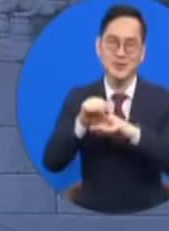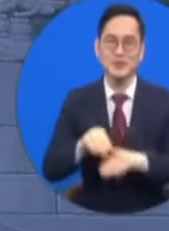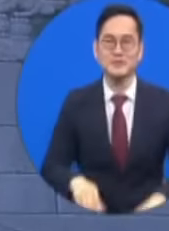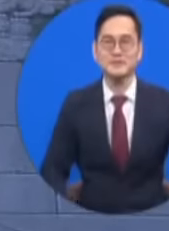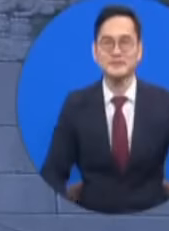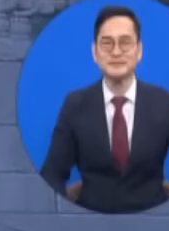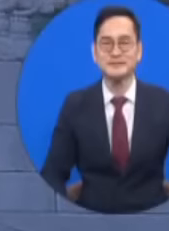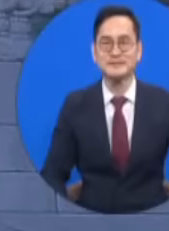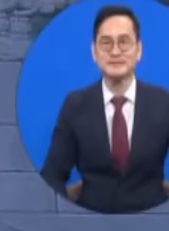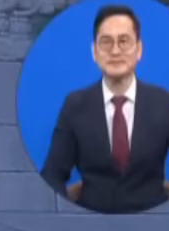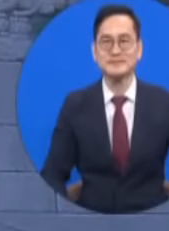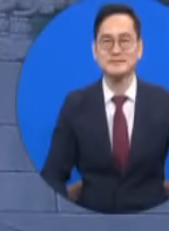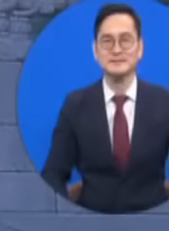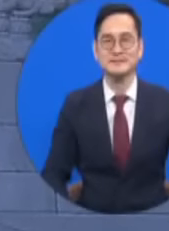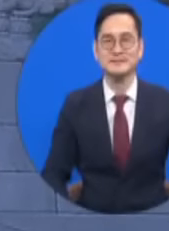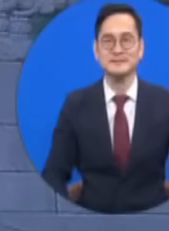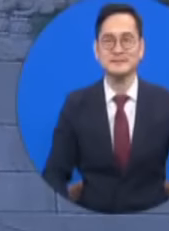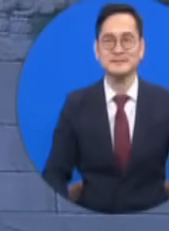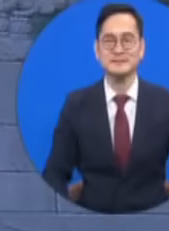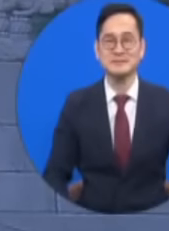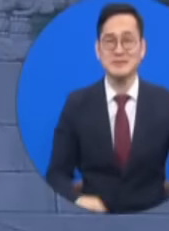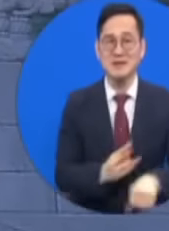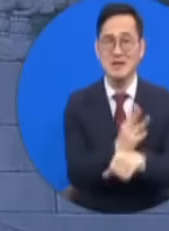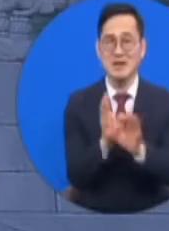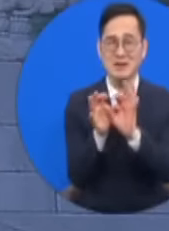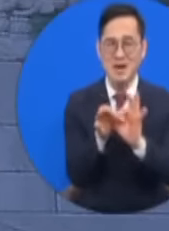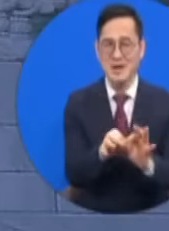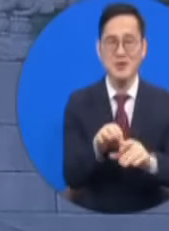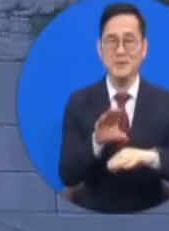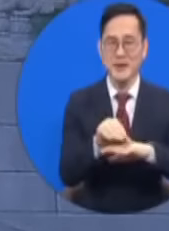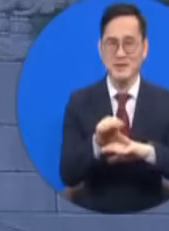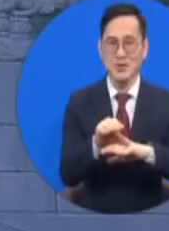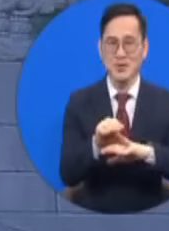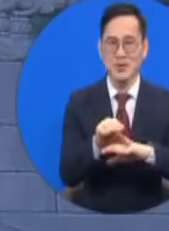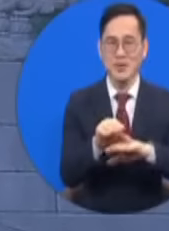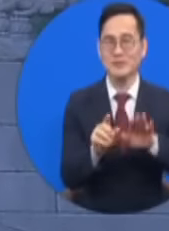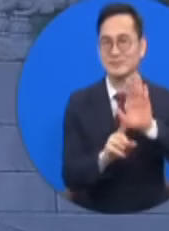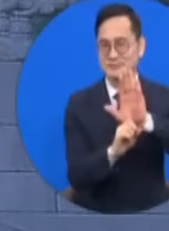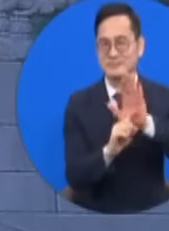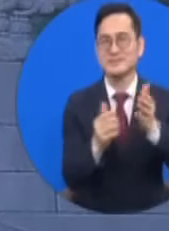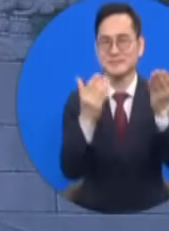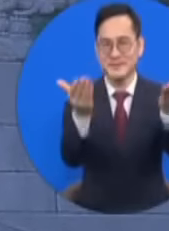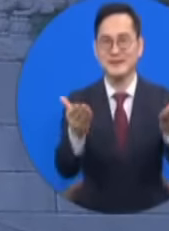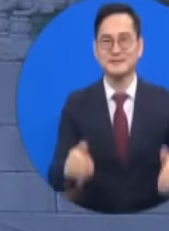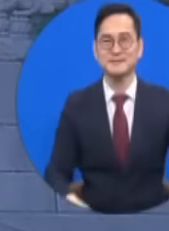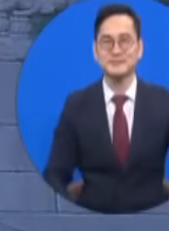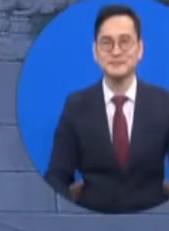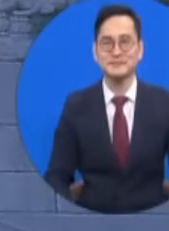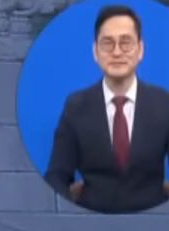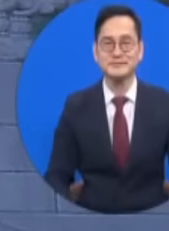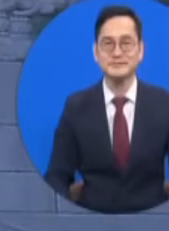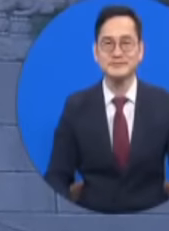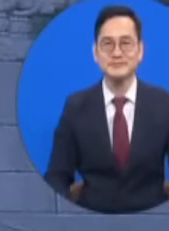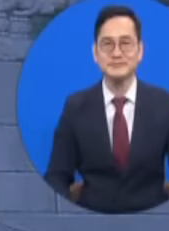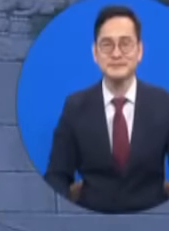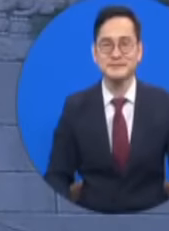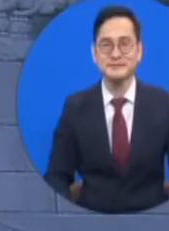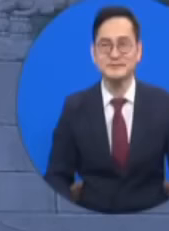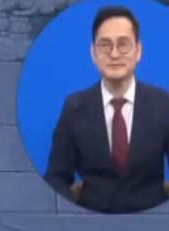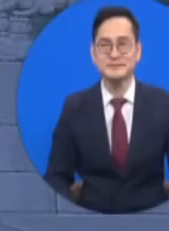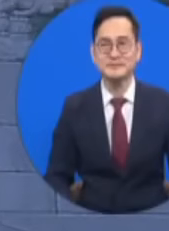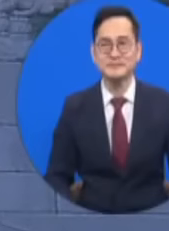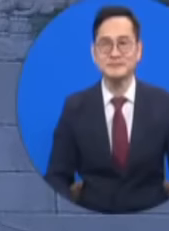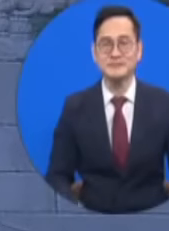3시간을 쉬지 않고 생방송으로 총선 날 아침을 열겠습니다. 그리고 저희 채널A에서는요.